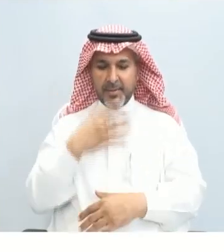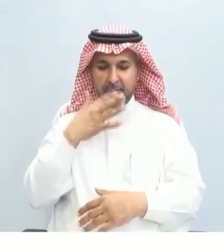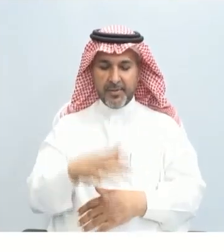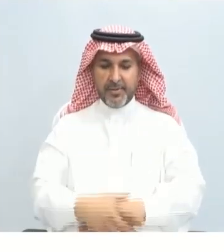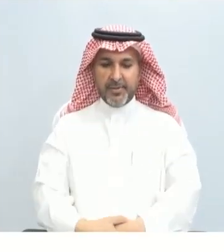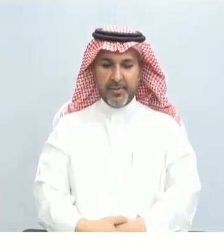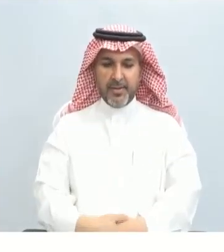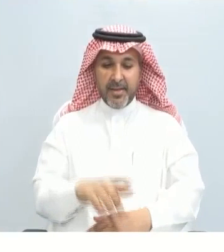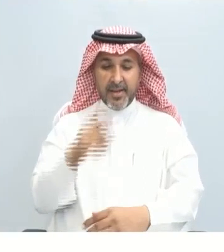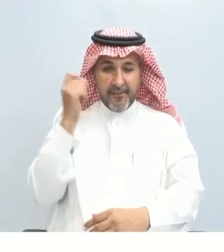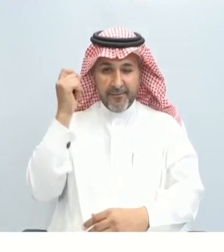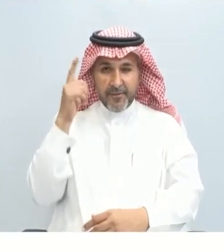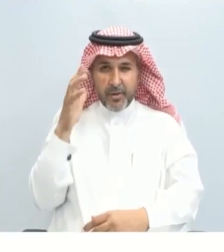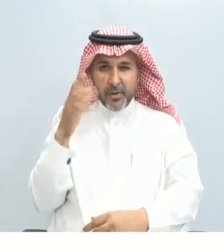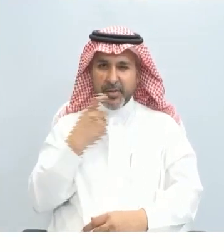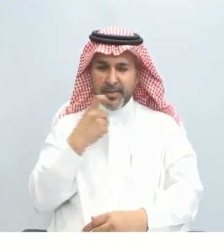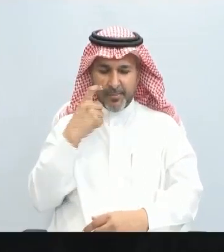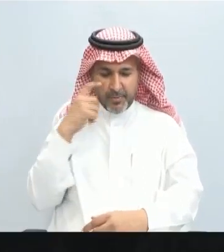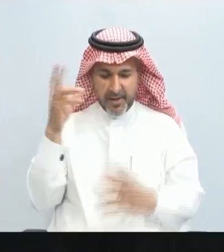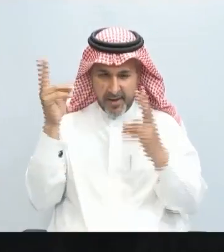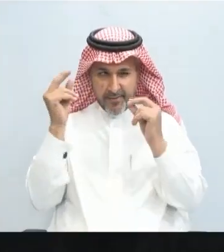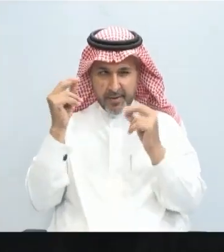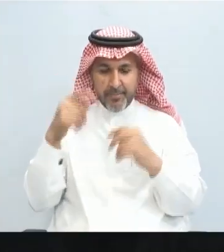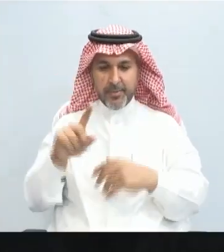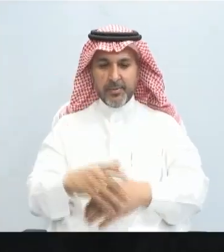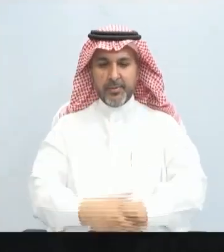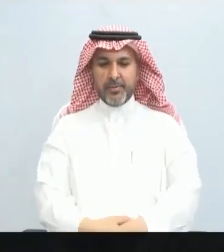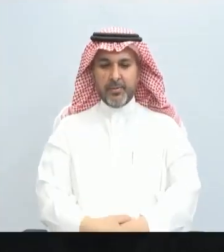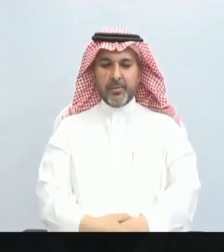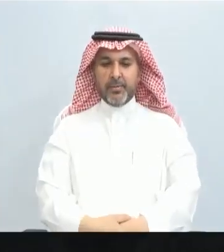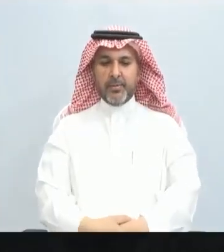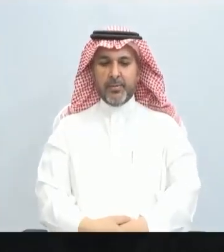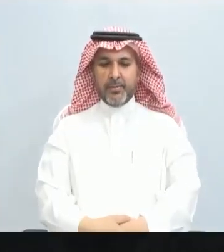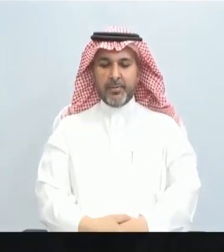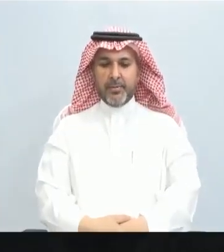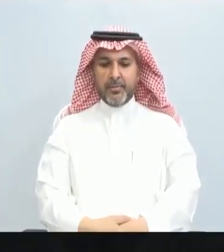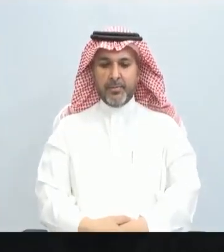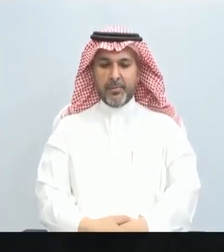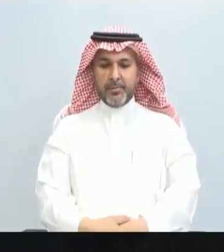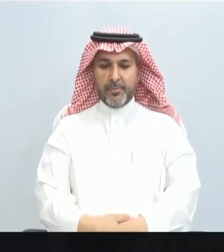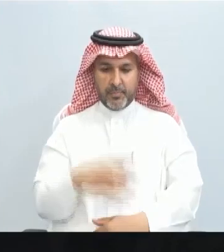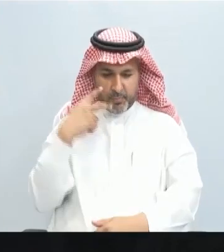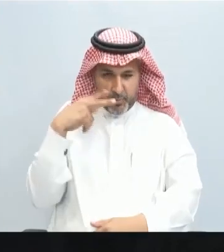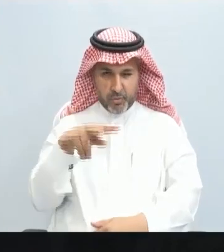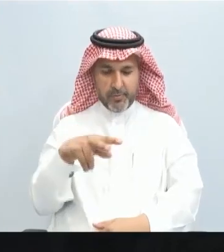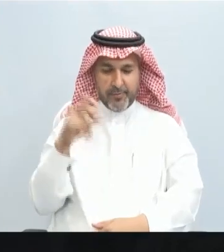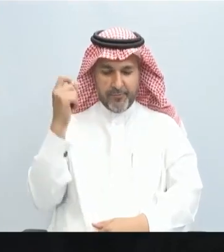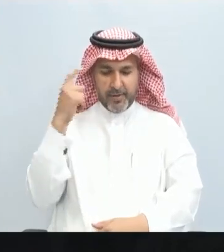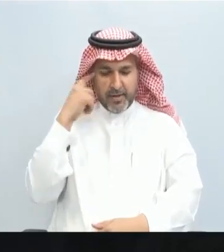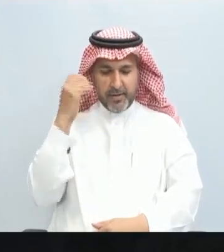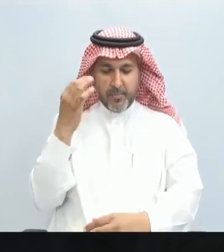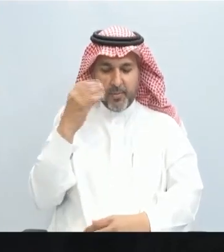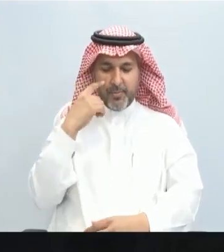فيها لان هنا حناخد تركيب الدوال مع مع الدوال اللوغاريتميه يعني شوفوا كيف دمجنا